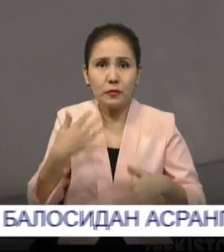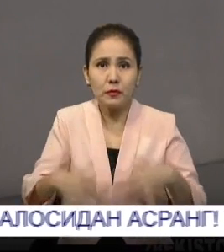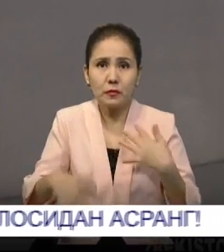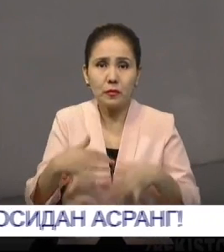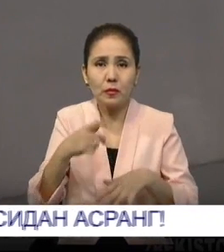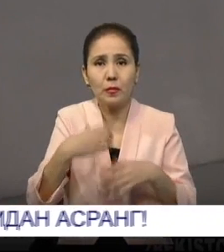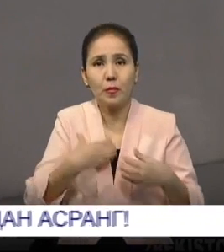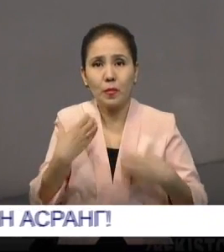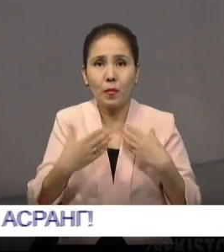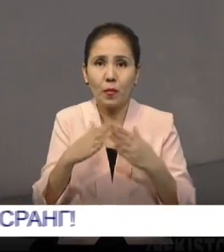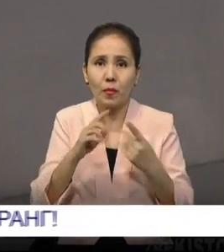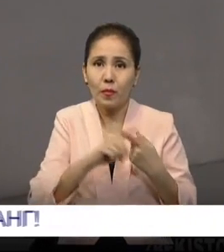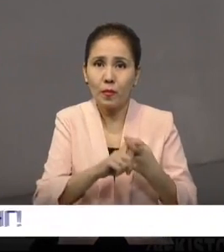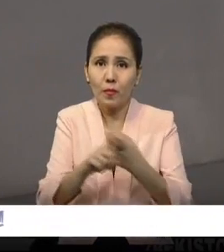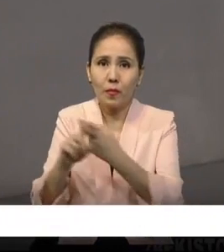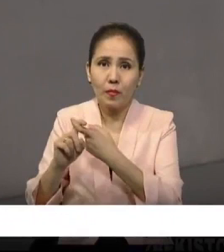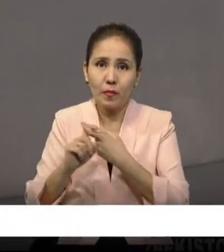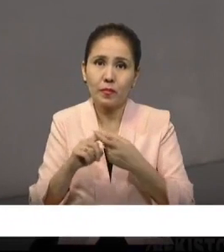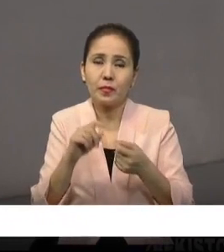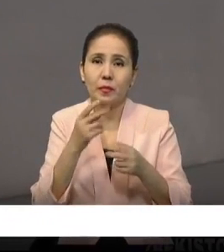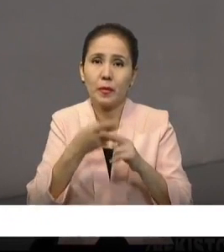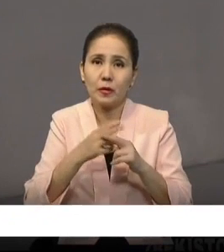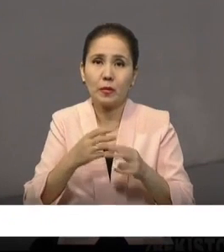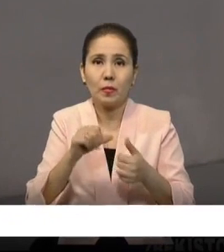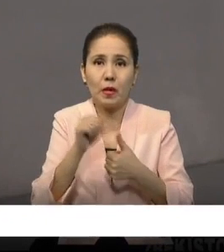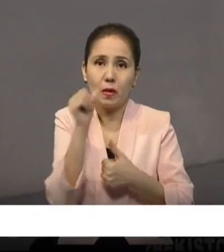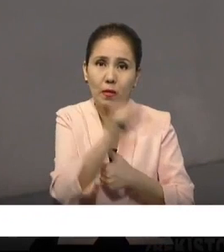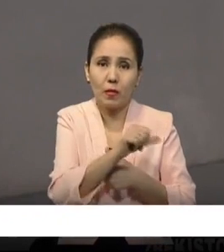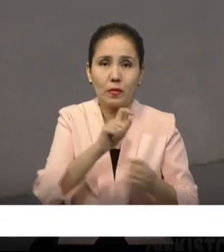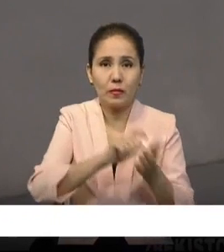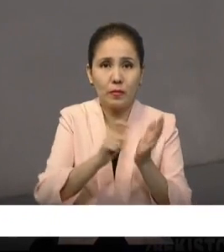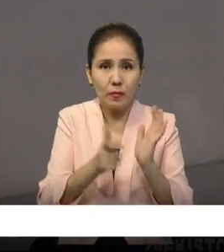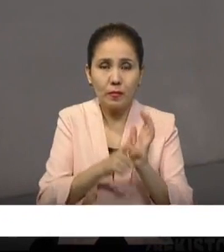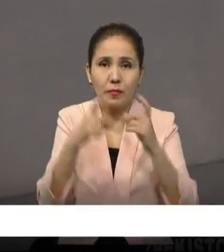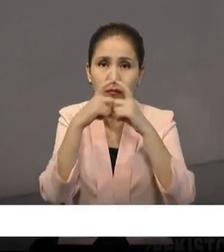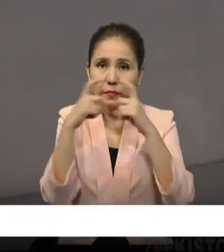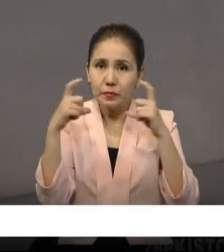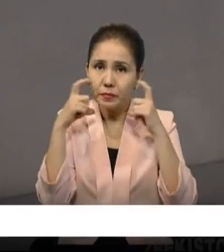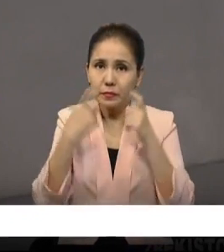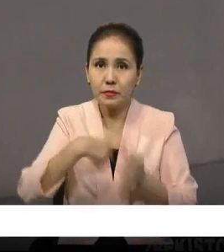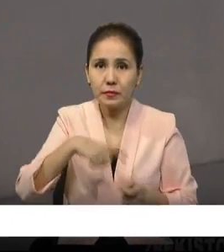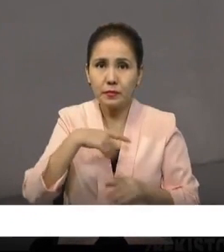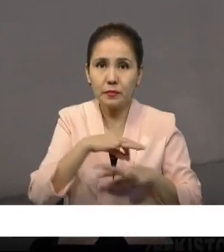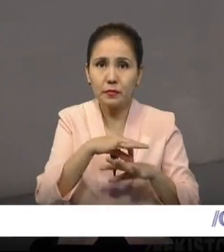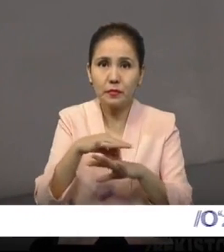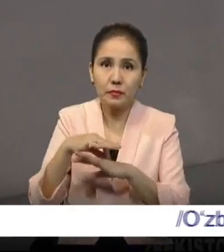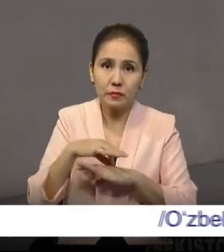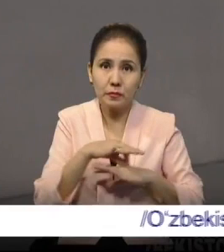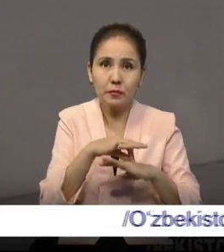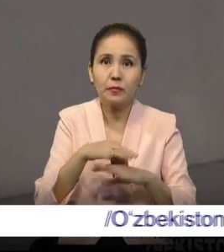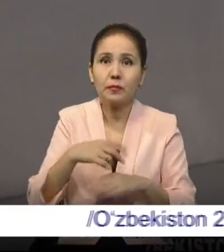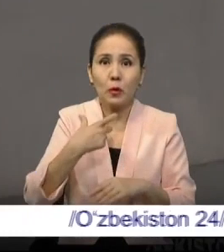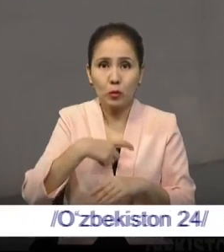yuqtirib qo'ymaslik uchun shu uyga bordim, alohida bitta xonada yotdim, maska bilan yurdim. Lekin o'zimdan